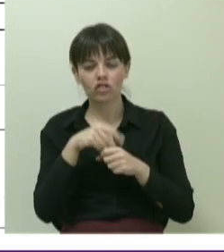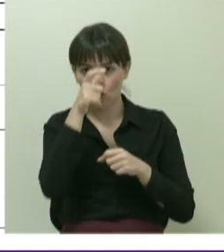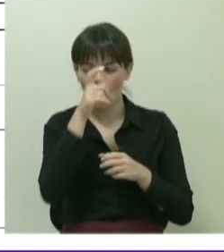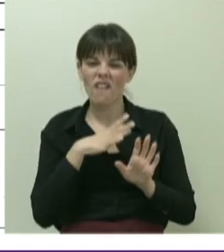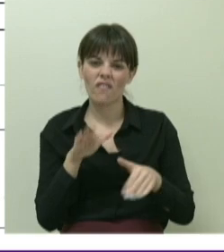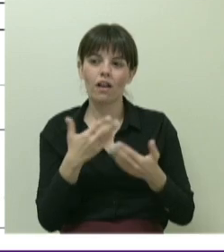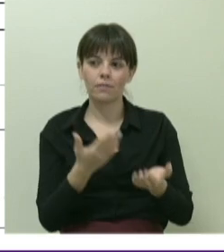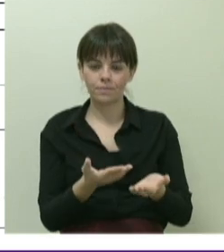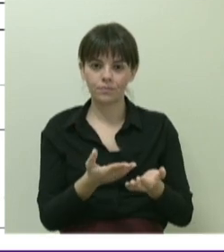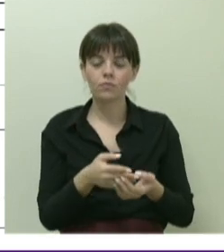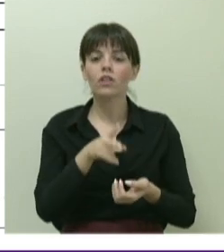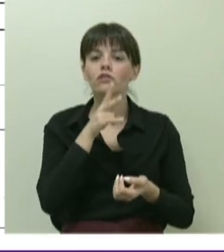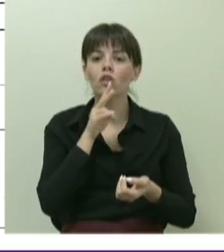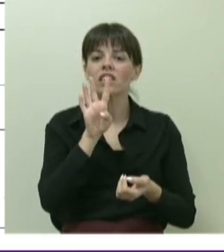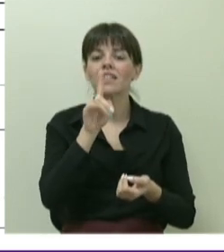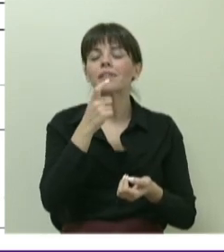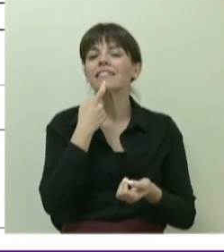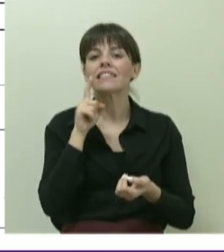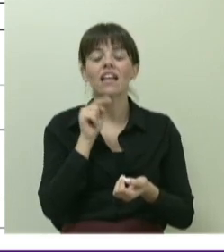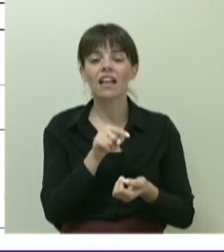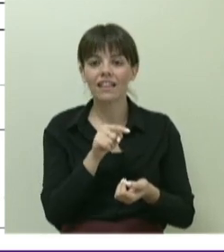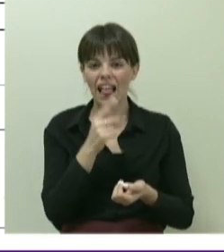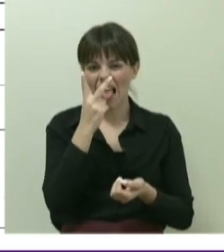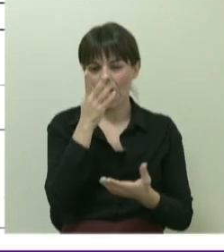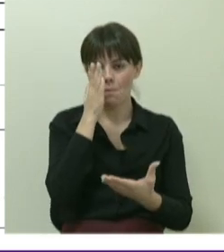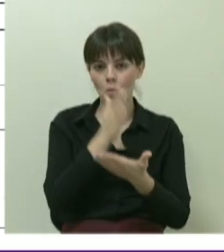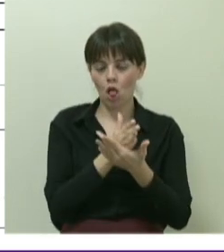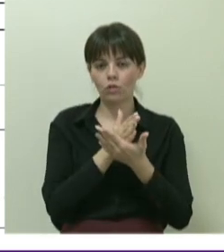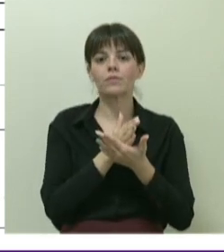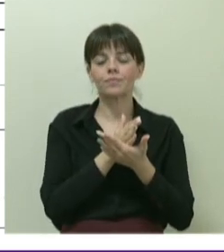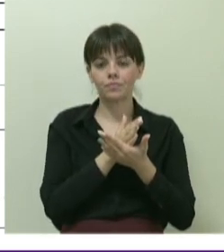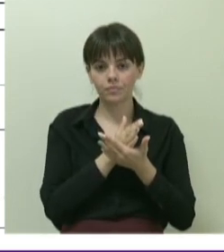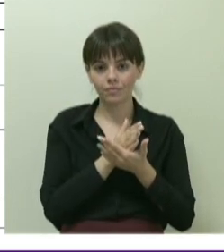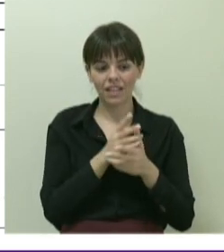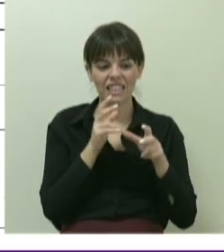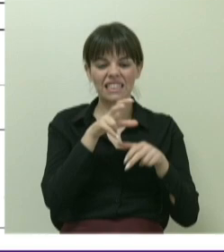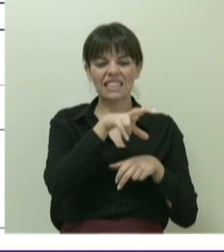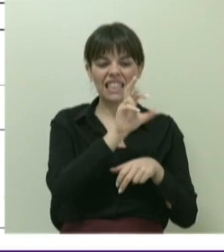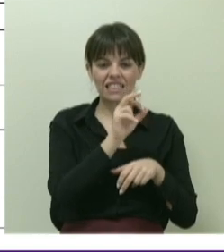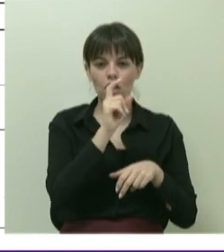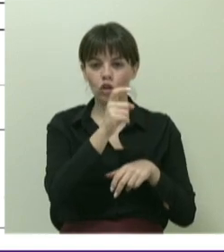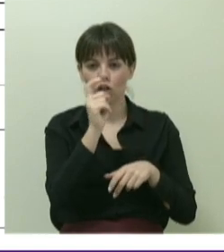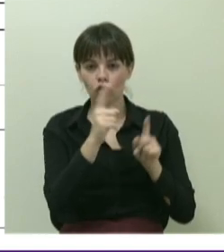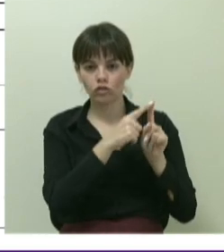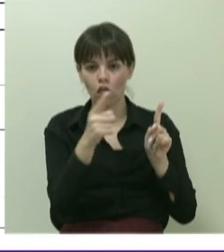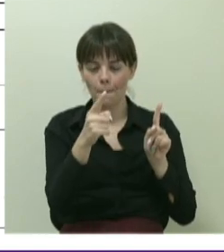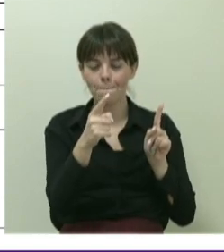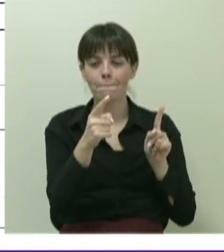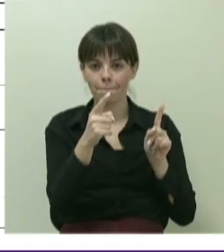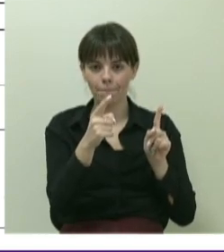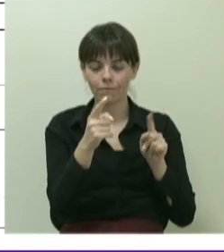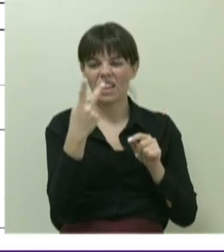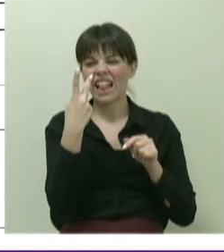var. Son 41 yılı ikiye böldük. Bir 80-99 dönemi